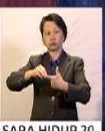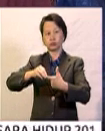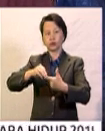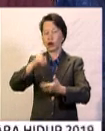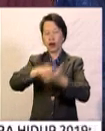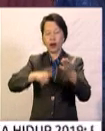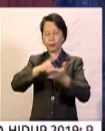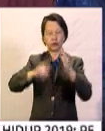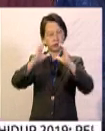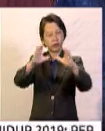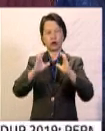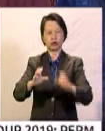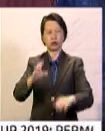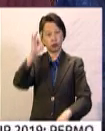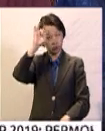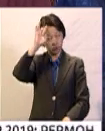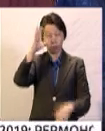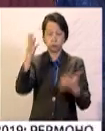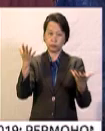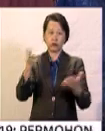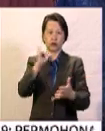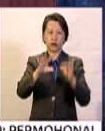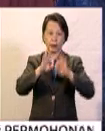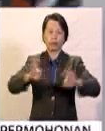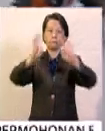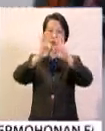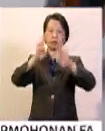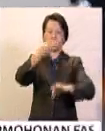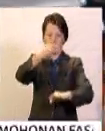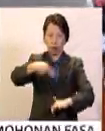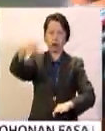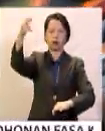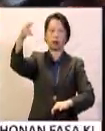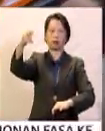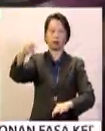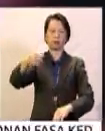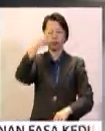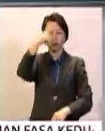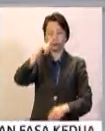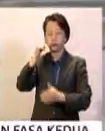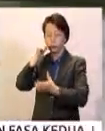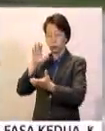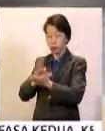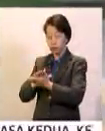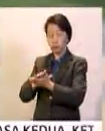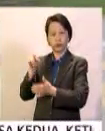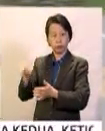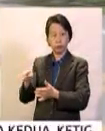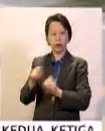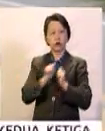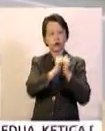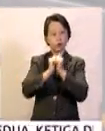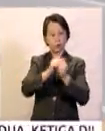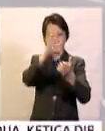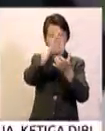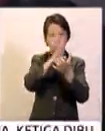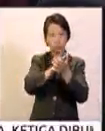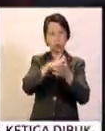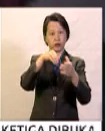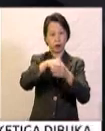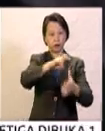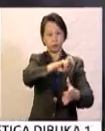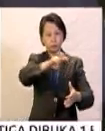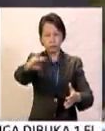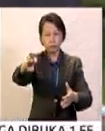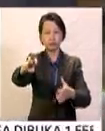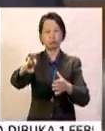apa sekali cara pun, insyaAllah. Tapi yang penting halal. Bagi Rasidah, bukan sahaja menemani suami dalam pengembaraan